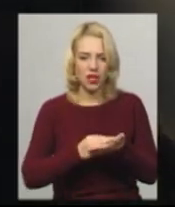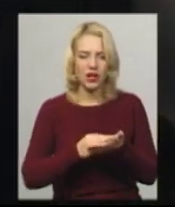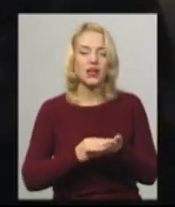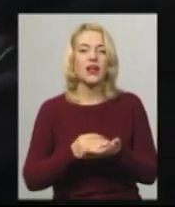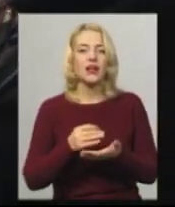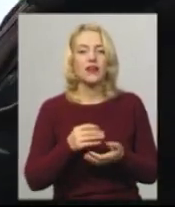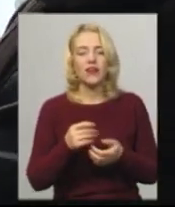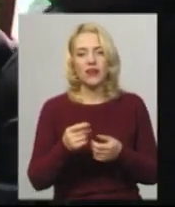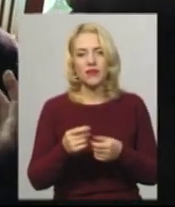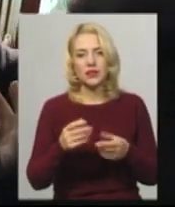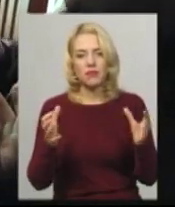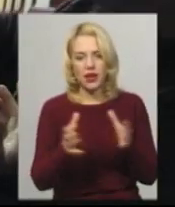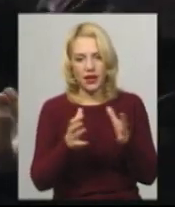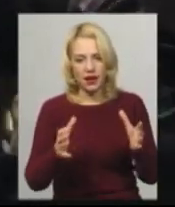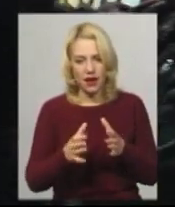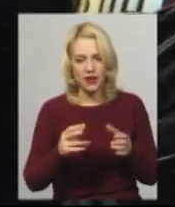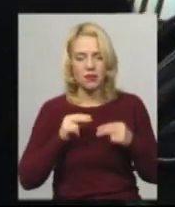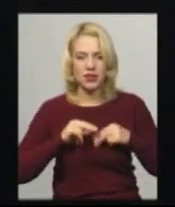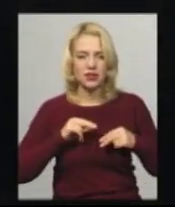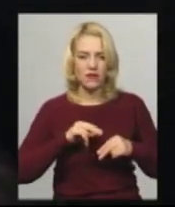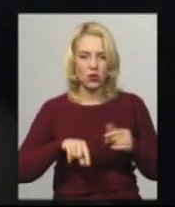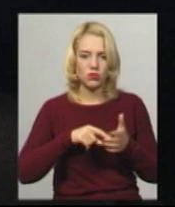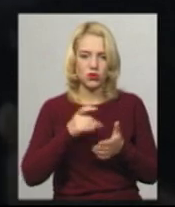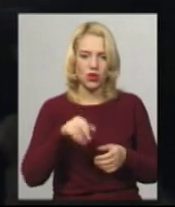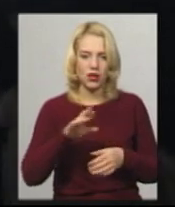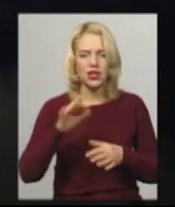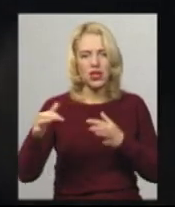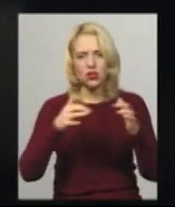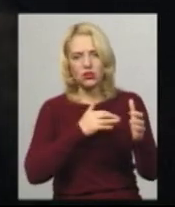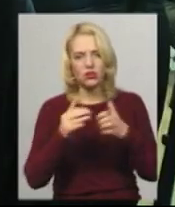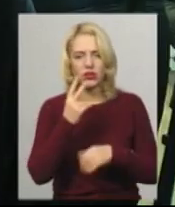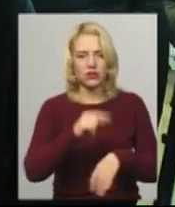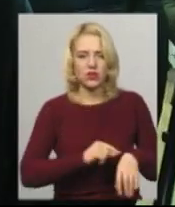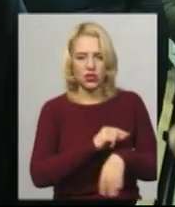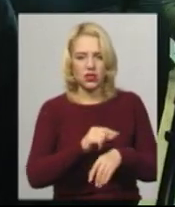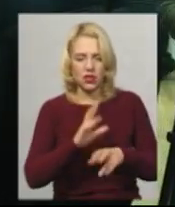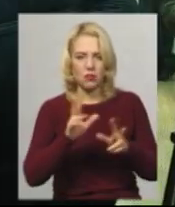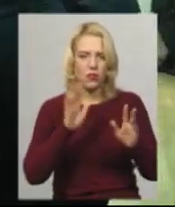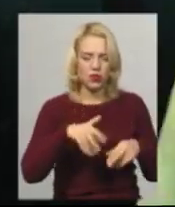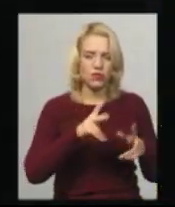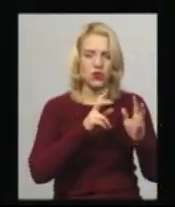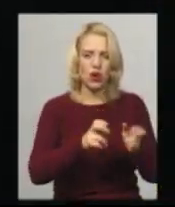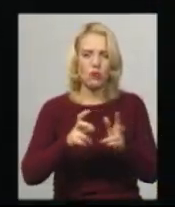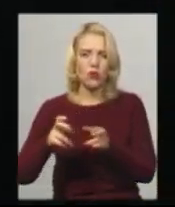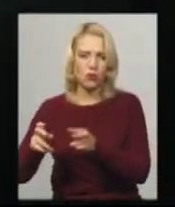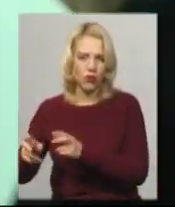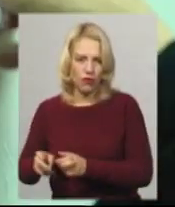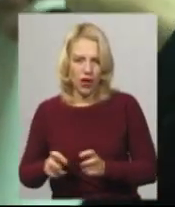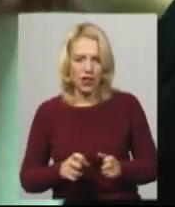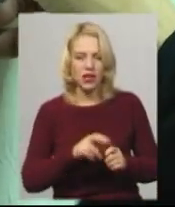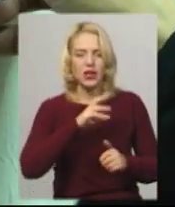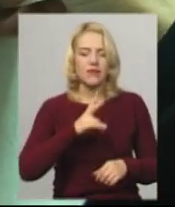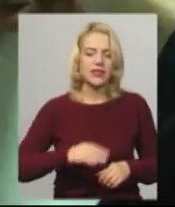Після двох годинних перемовин та штовханини державна виконавча служба з комісією передачі майна опломбували усі адміністративні приміщення та на